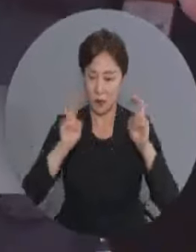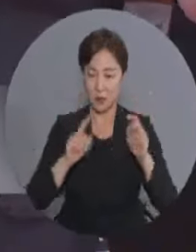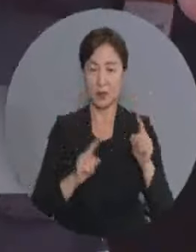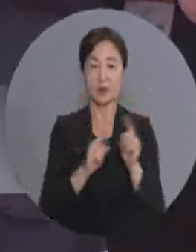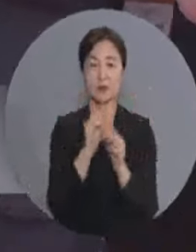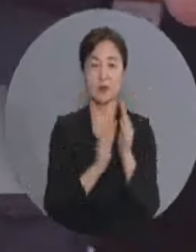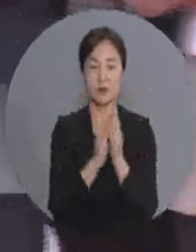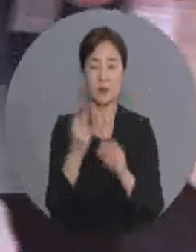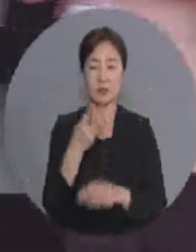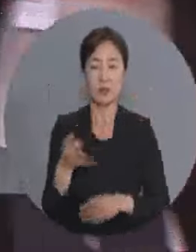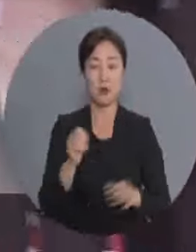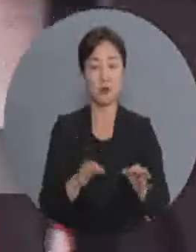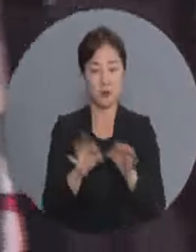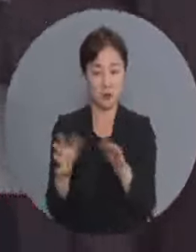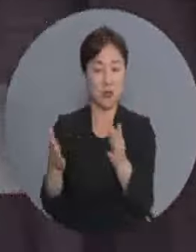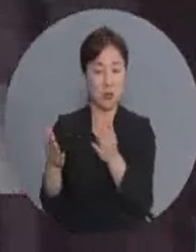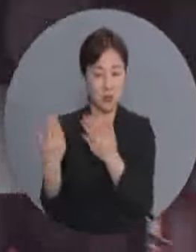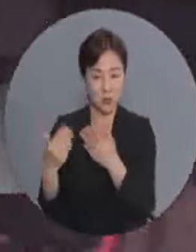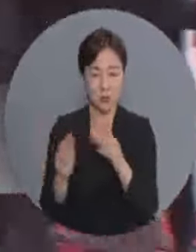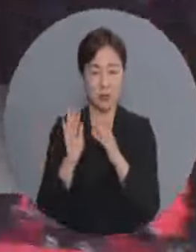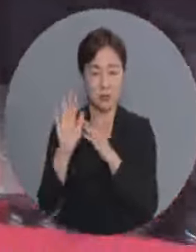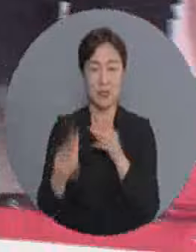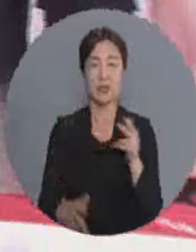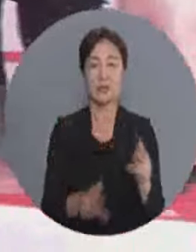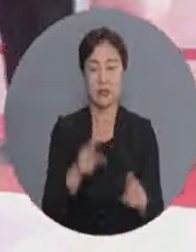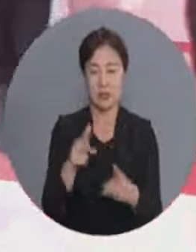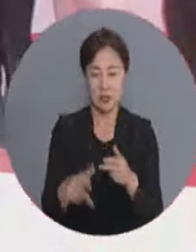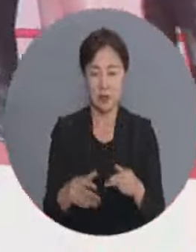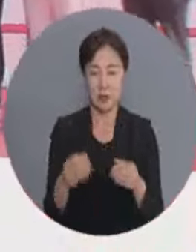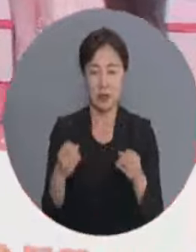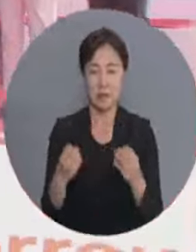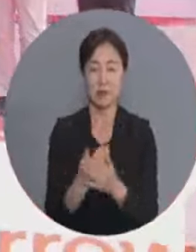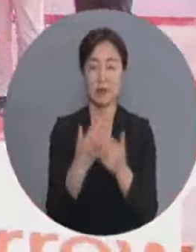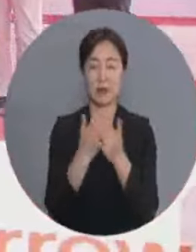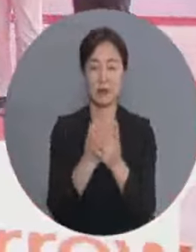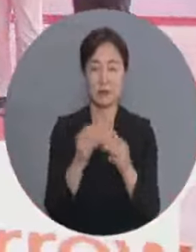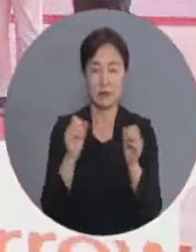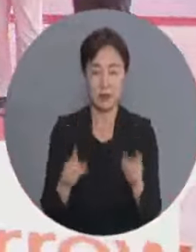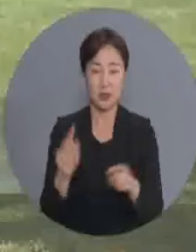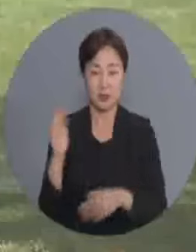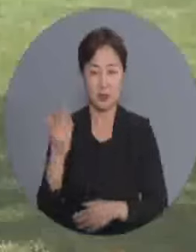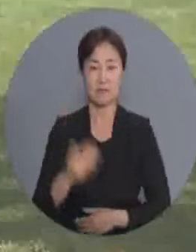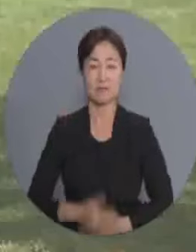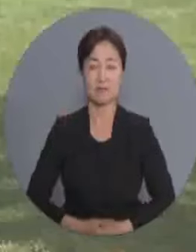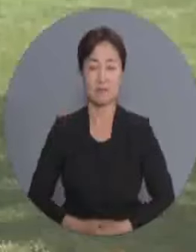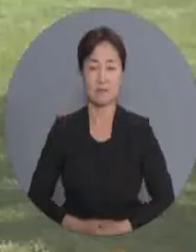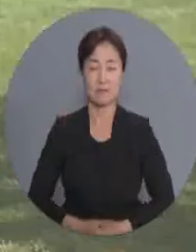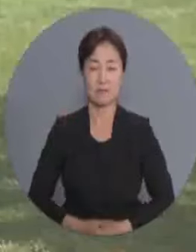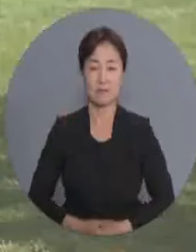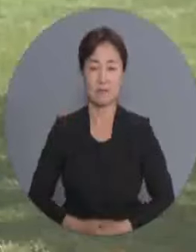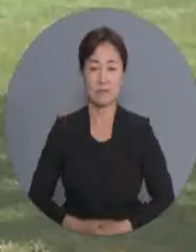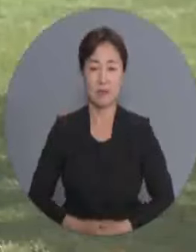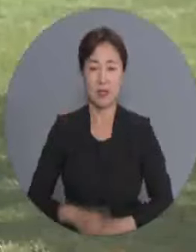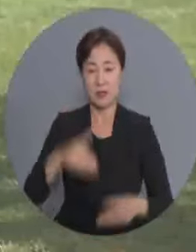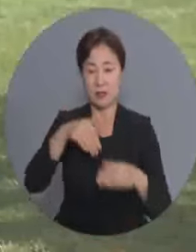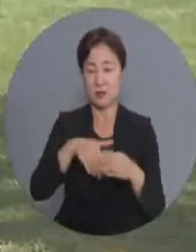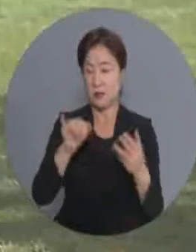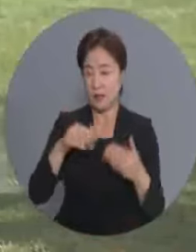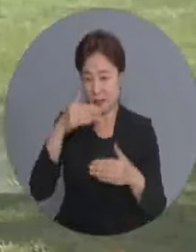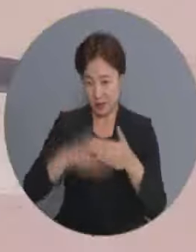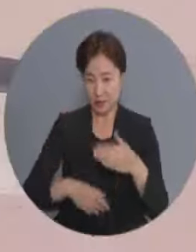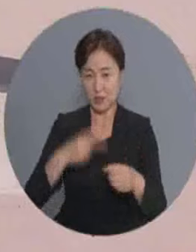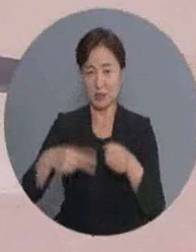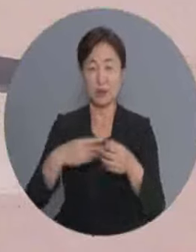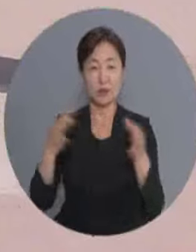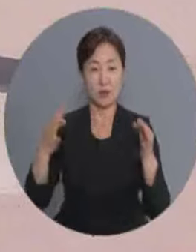2천억 원 규모 투자 유치도 미래 산업의 새로운 성장 엔진이 된 것으로 평가됩니다. 순천시는 민선 8기 남은 2년